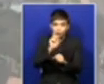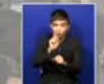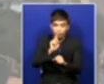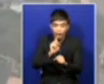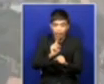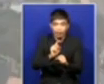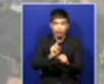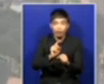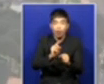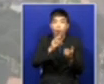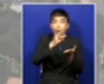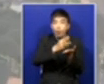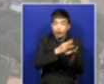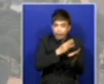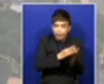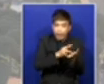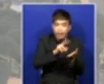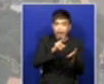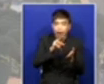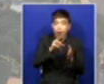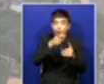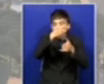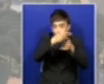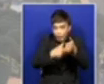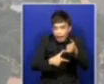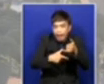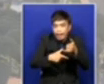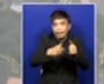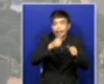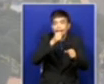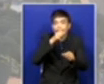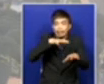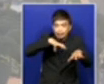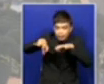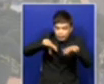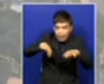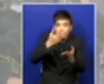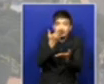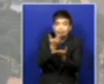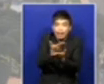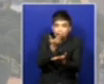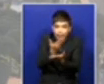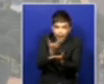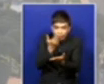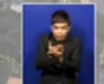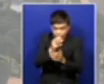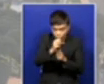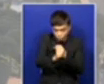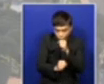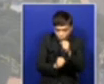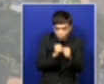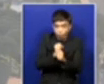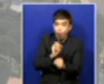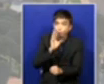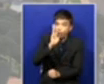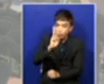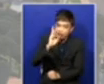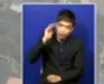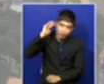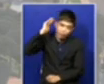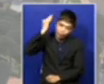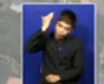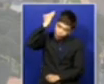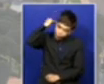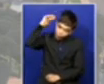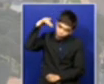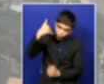คลังทางด้านเศรษฐกิจในการแก้ไขปัญหาของท่านเนี่ยนะ6ปีมานี้เนี่ยอย่างที่ท่านเห็นเนี่ยแหละครับถ้า